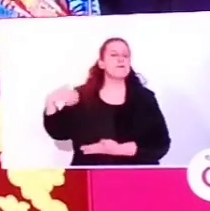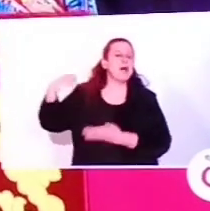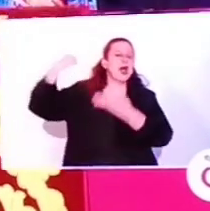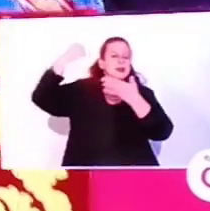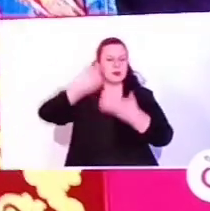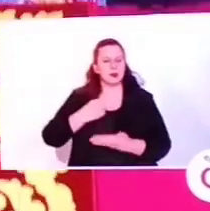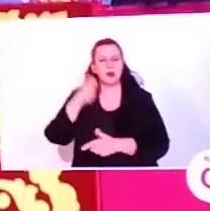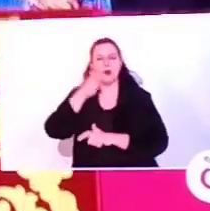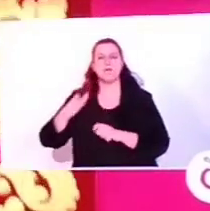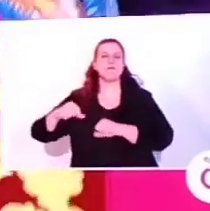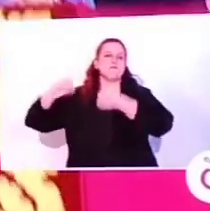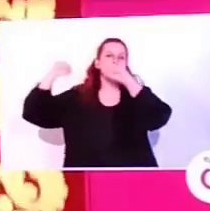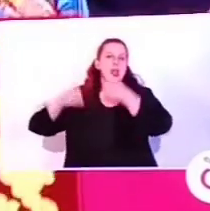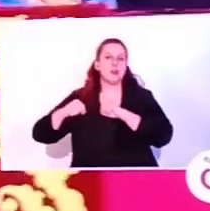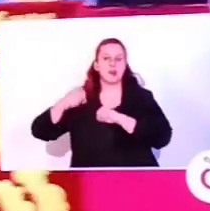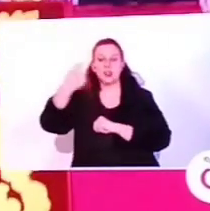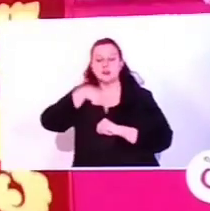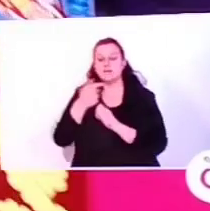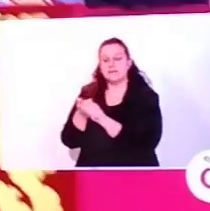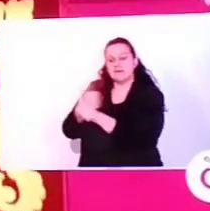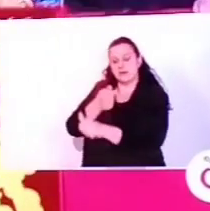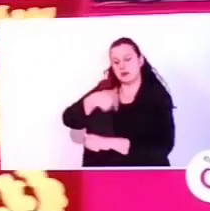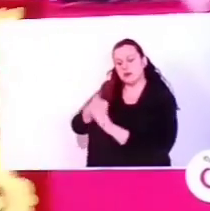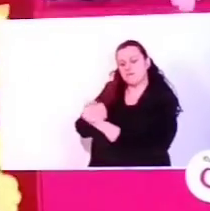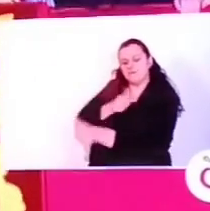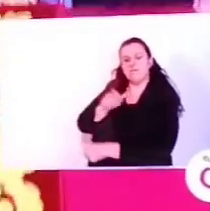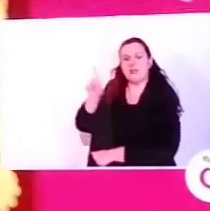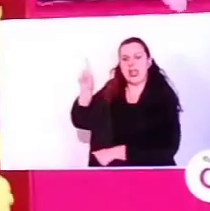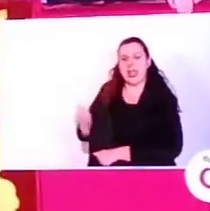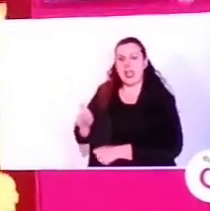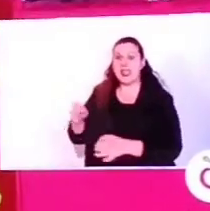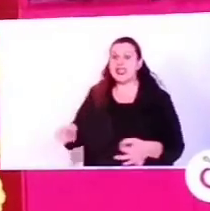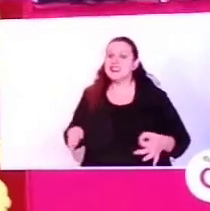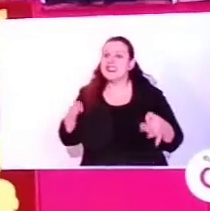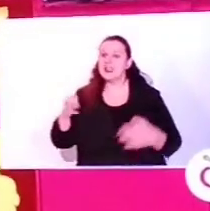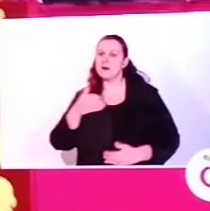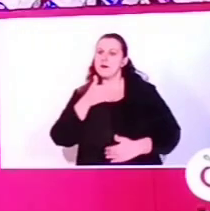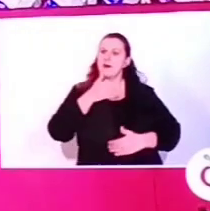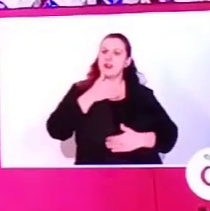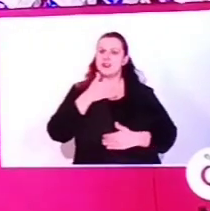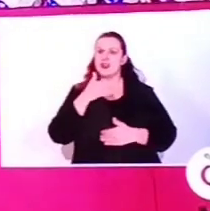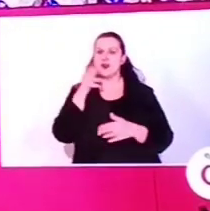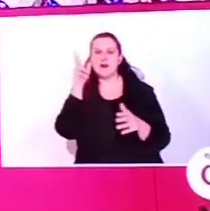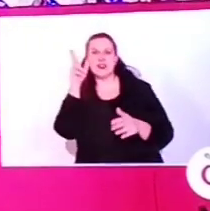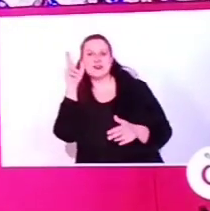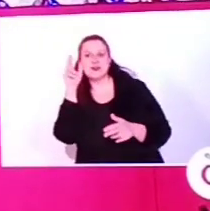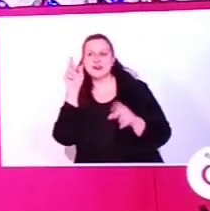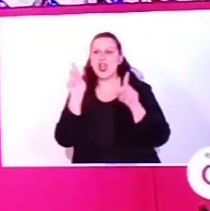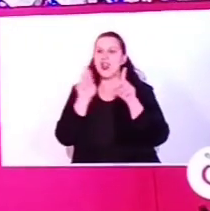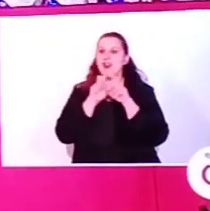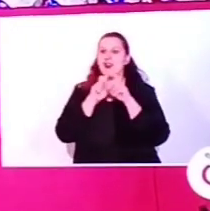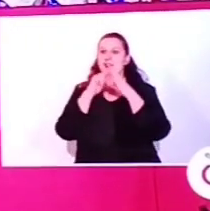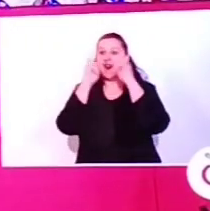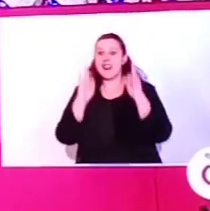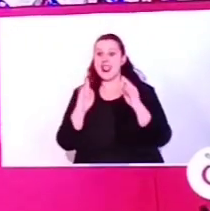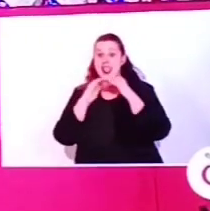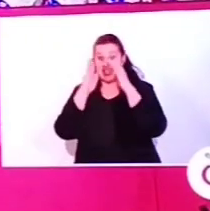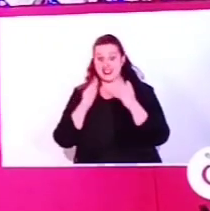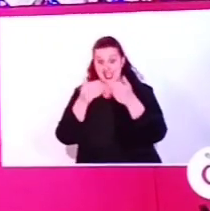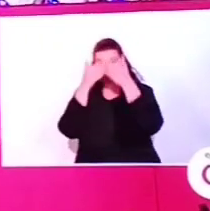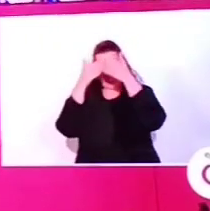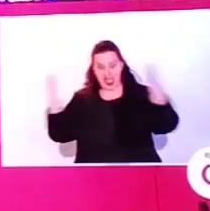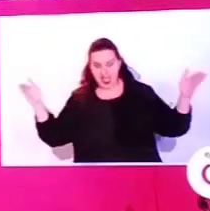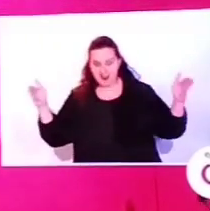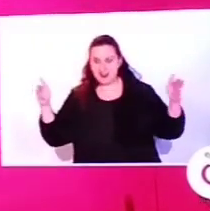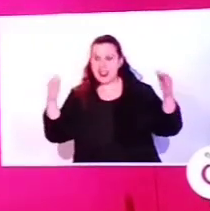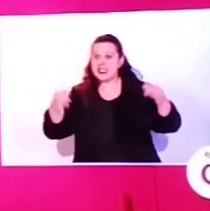i nosaltres som el seu millor reflex. Sempre que s'escolta un pas doble, sempre que s'obriga la porta d'un casal,